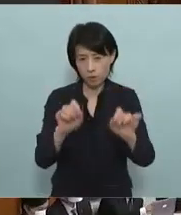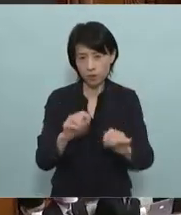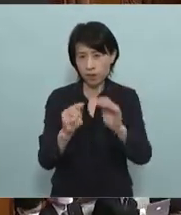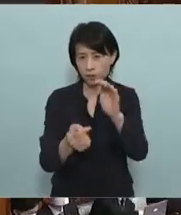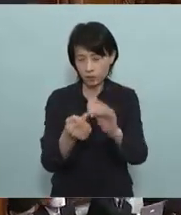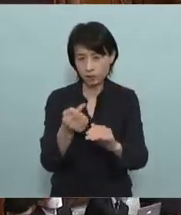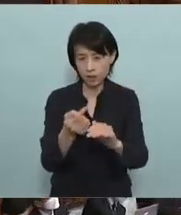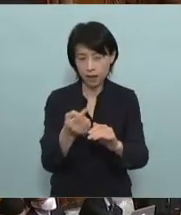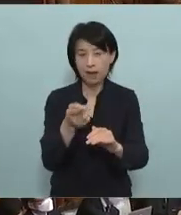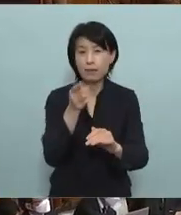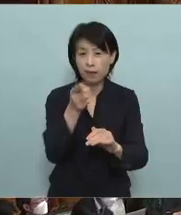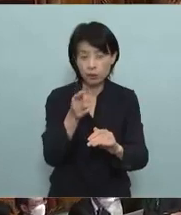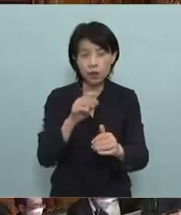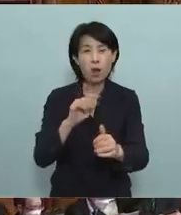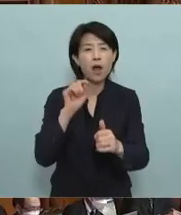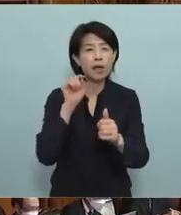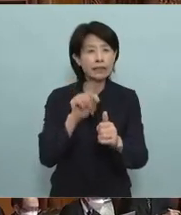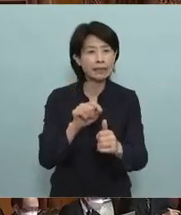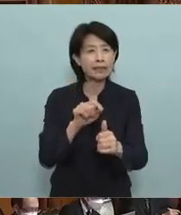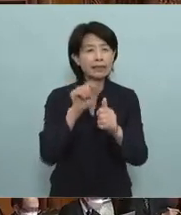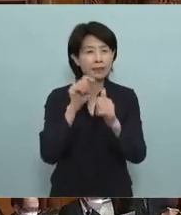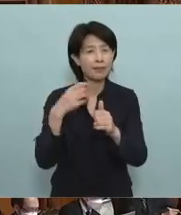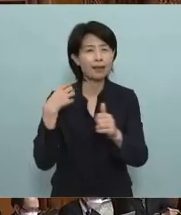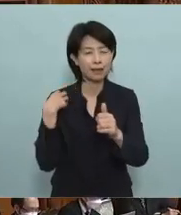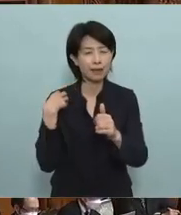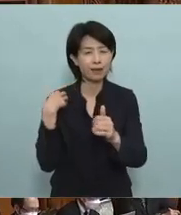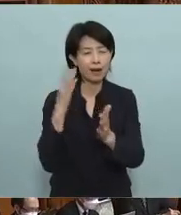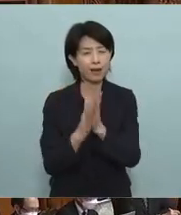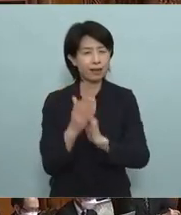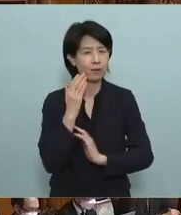任命責任を問います。